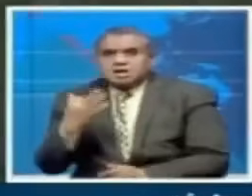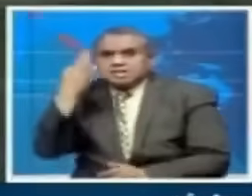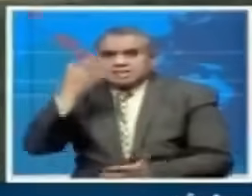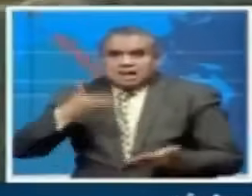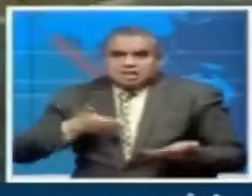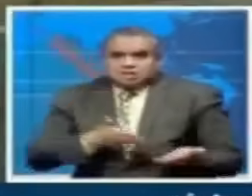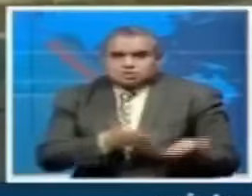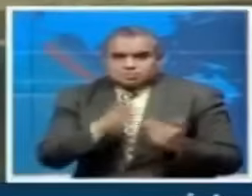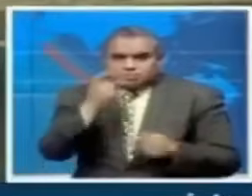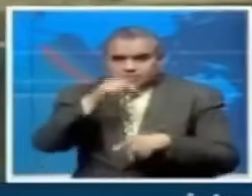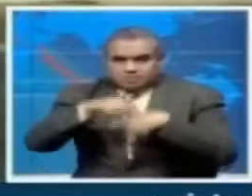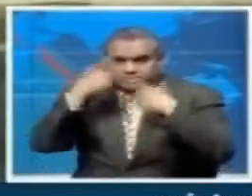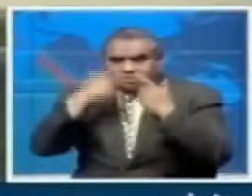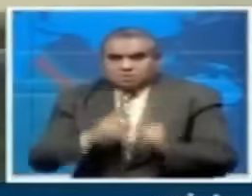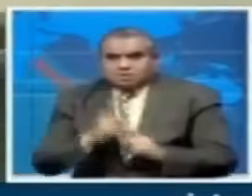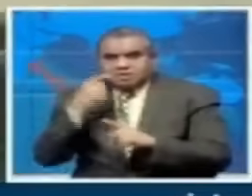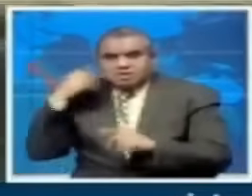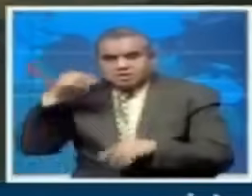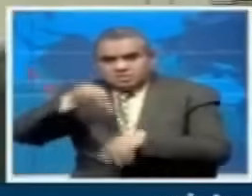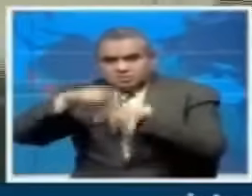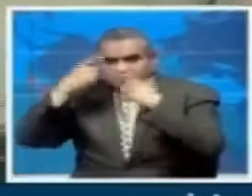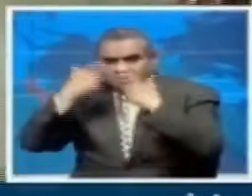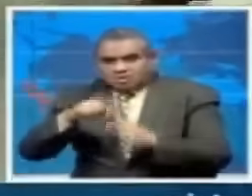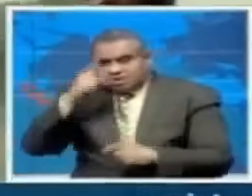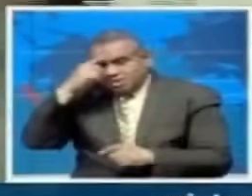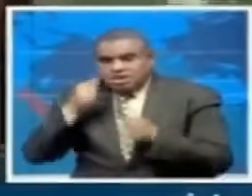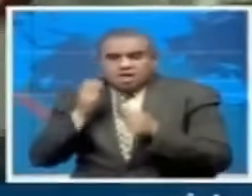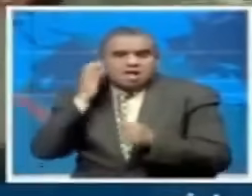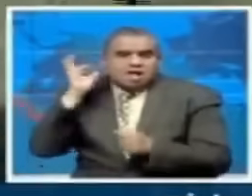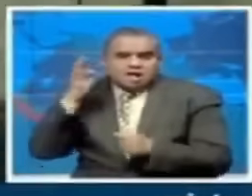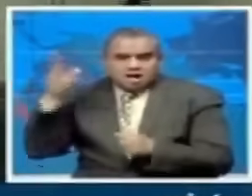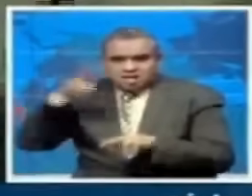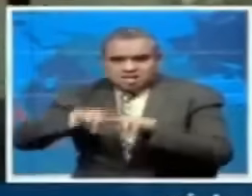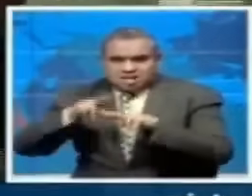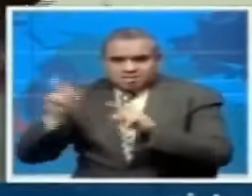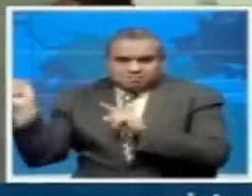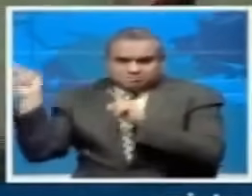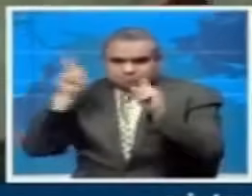آخرين استشهدوا خلال عملية طوفان الأقصى.